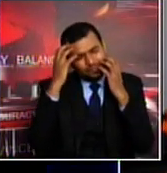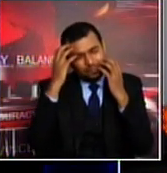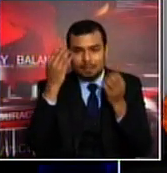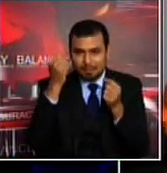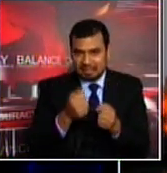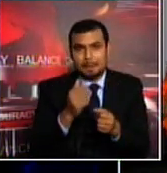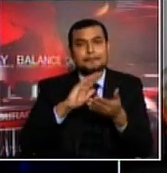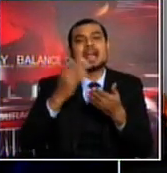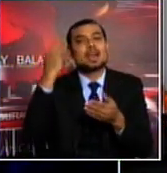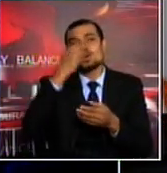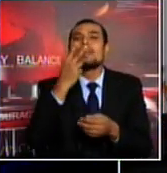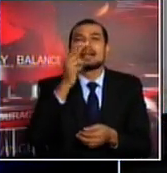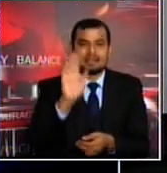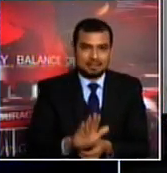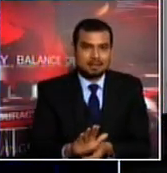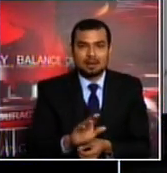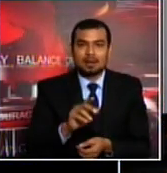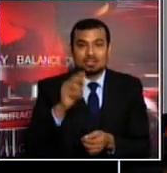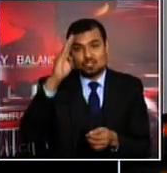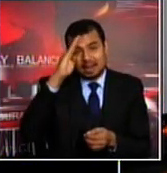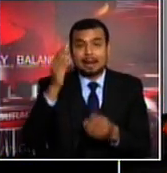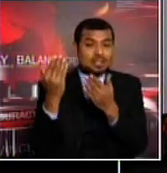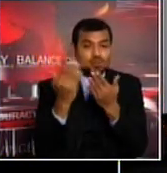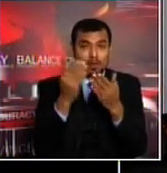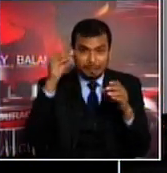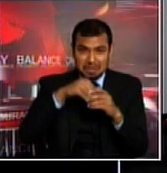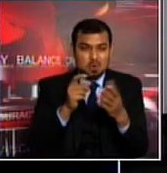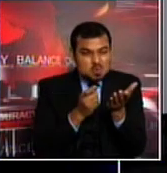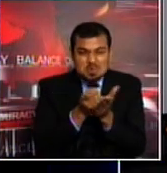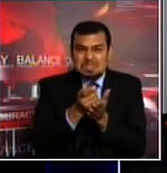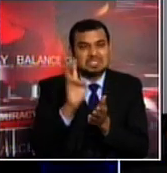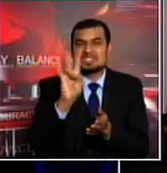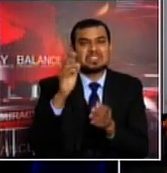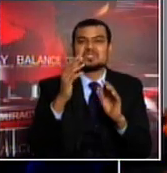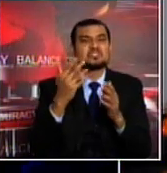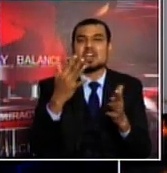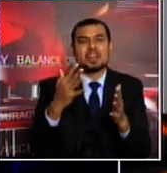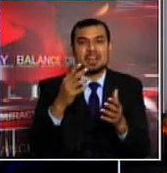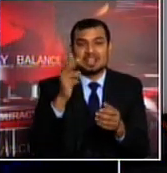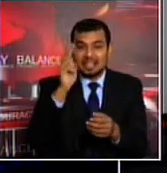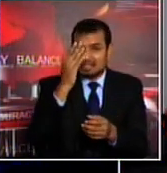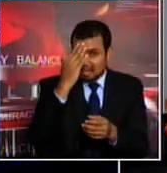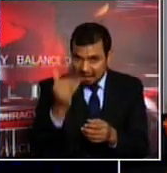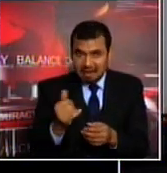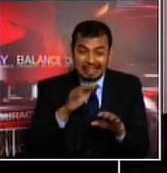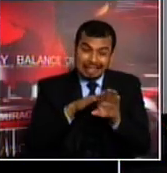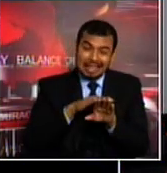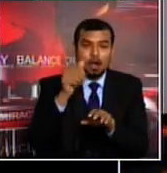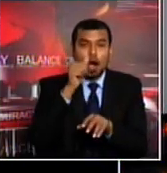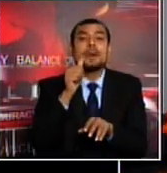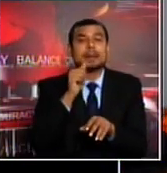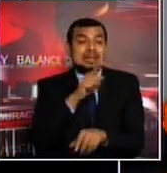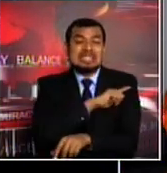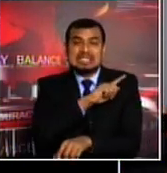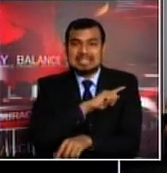हुने महिनाको रूपमा लिइन्छ। सरकारी विद्यालयमा गुणस्तरीय शिक्षा नहुने भएकाले धेरै अभिभावक